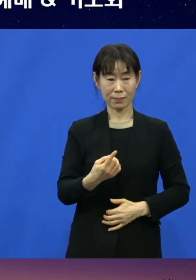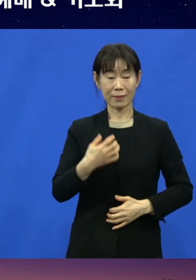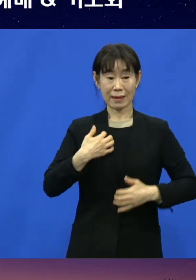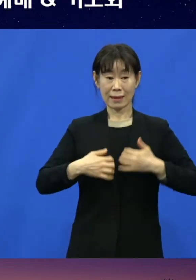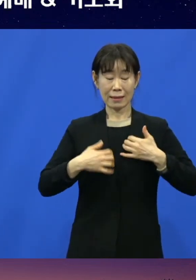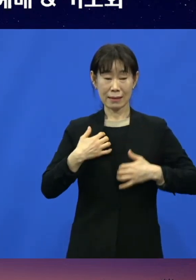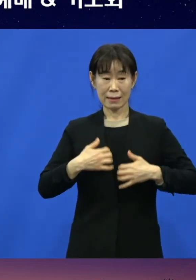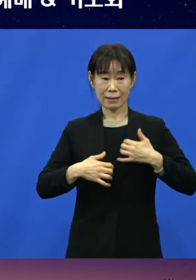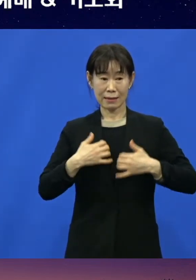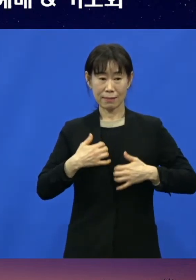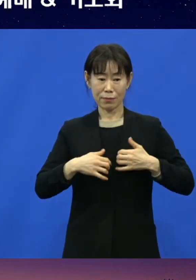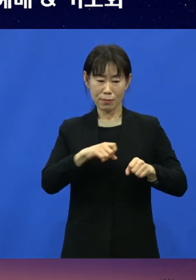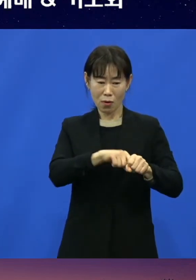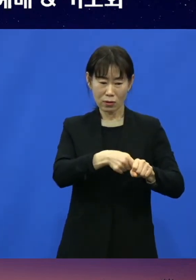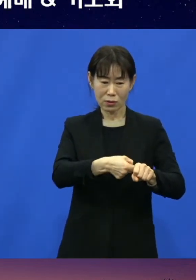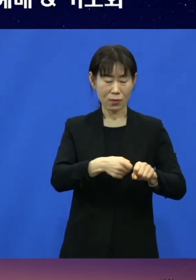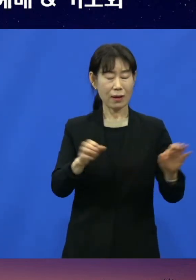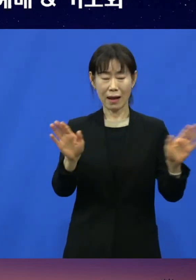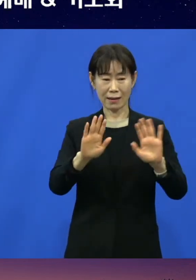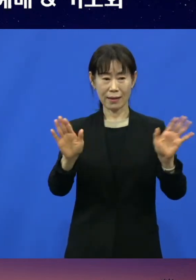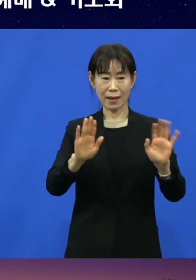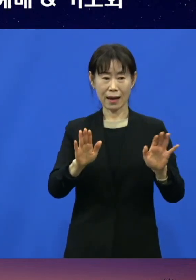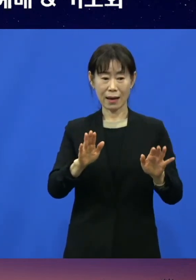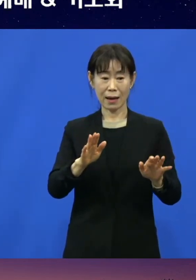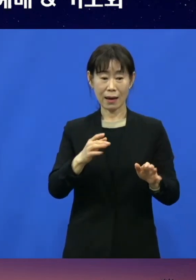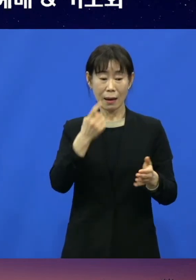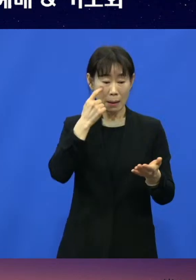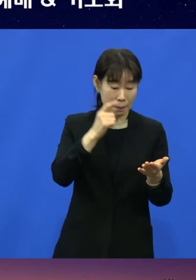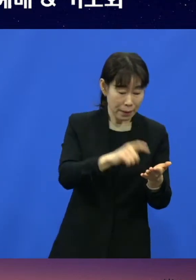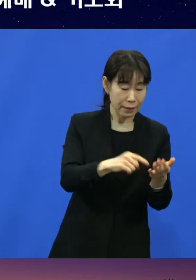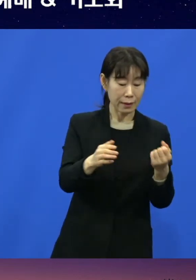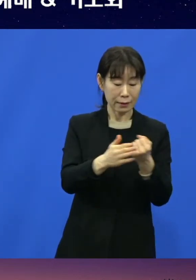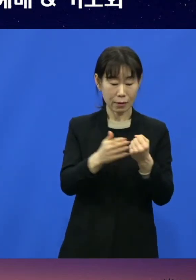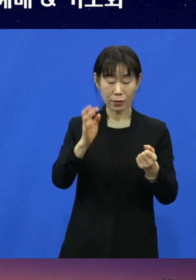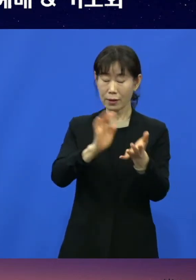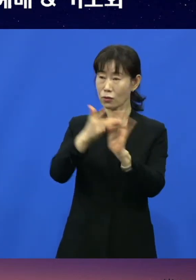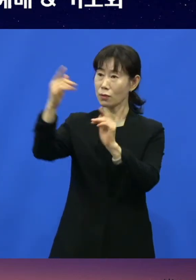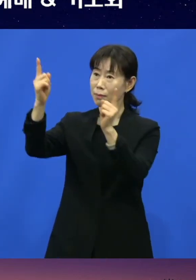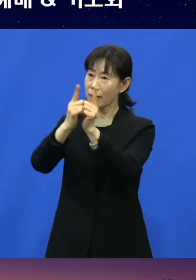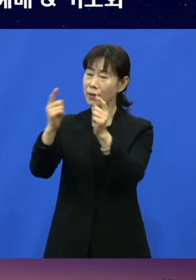기뻐하려고 해서 기뻐해지는 것도 아니에요. 발견하니까 기쁨이 온 거예요.